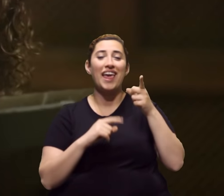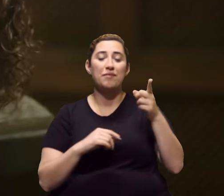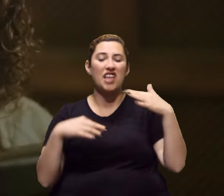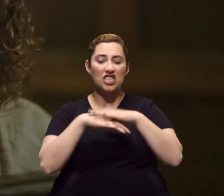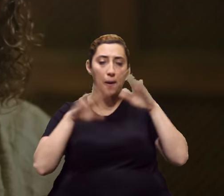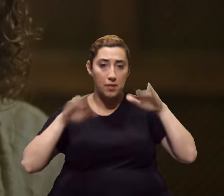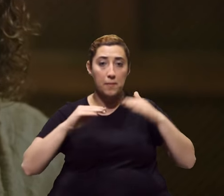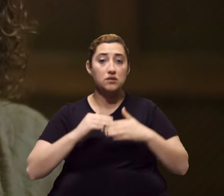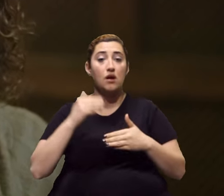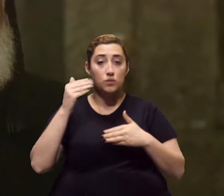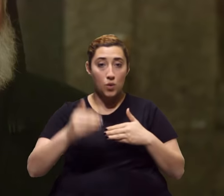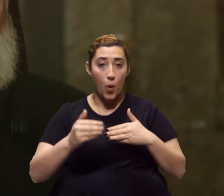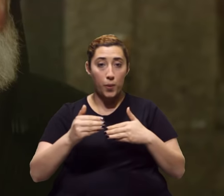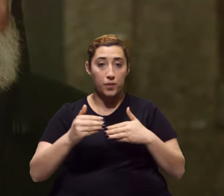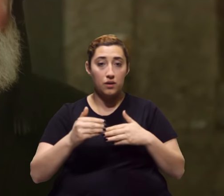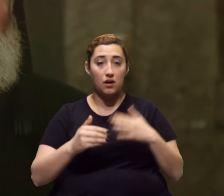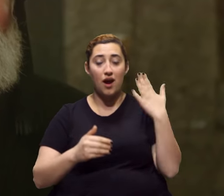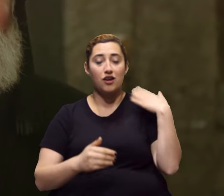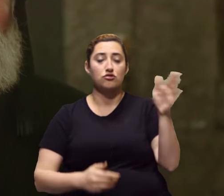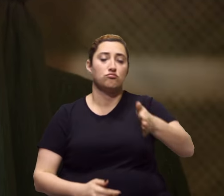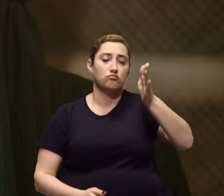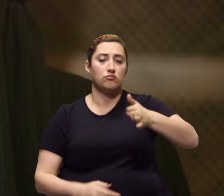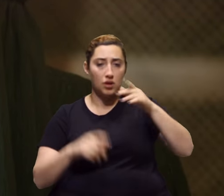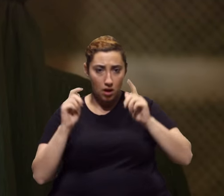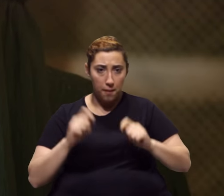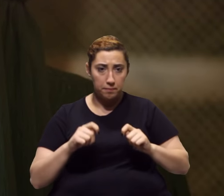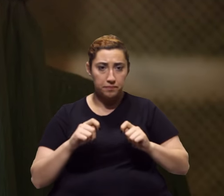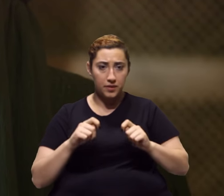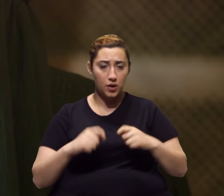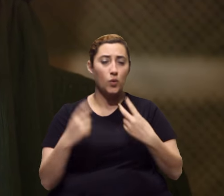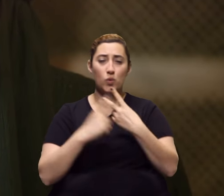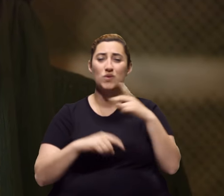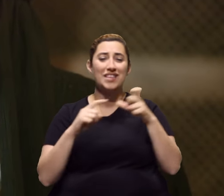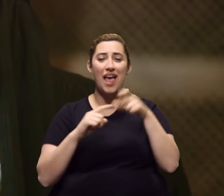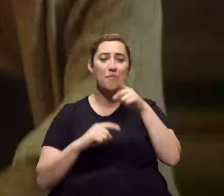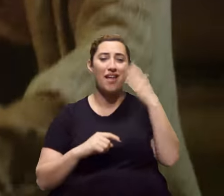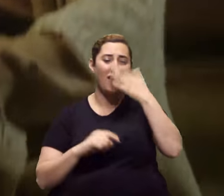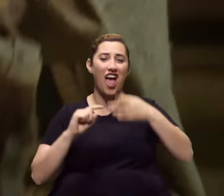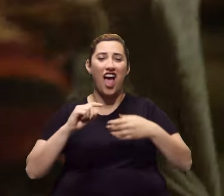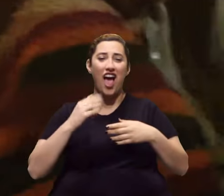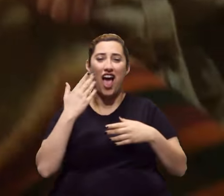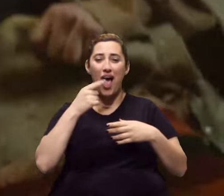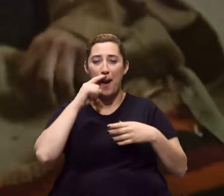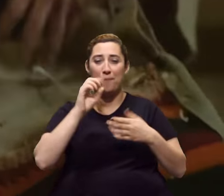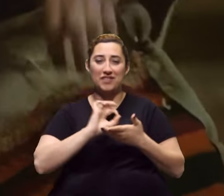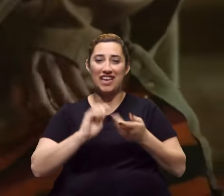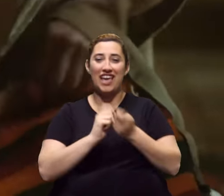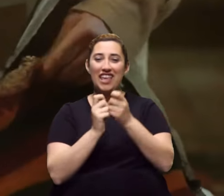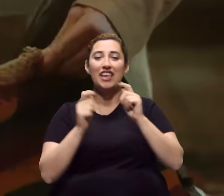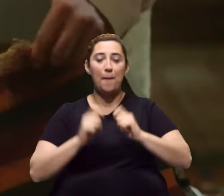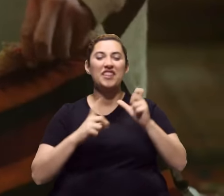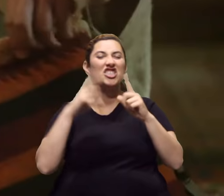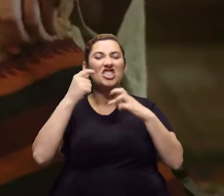akşam namazından sonra sırtını sıvazladı. Yunus Emre'nin Arapçaya aktardığı şiirlerini